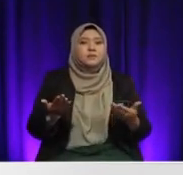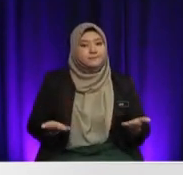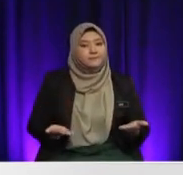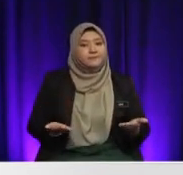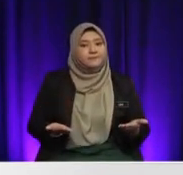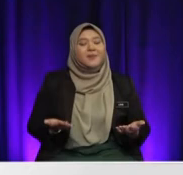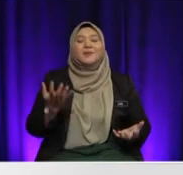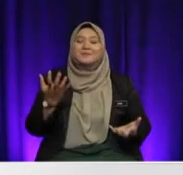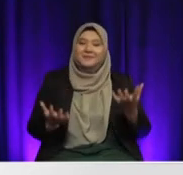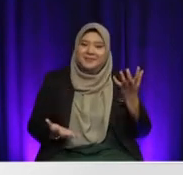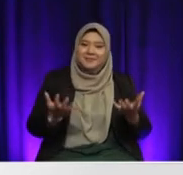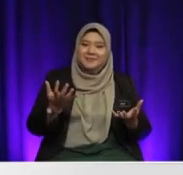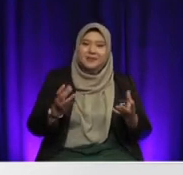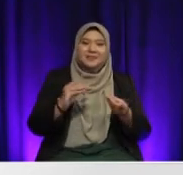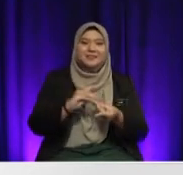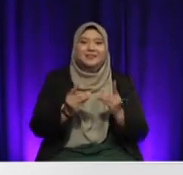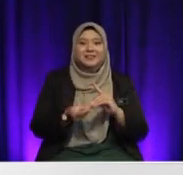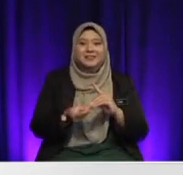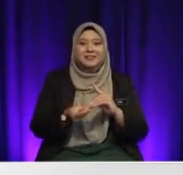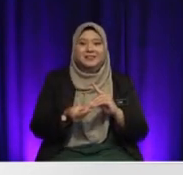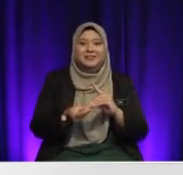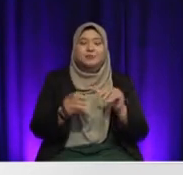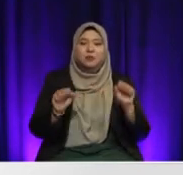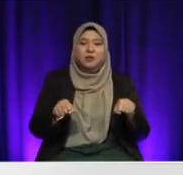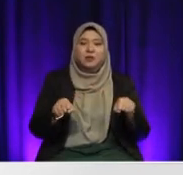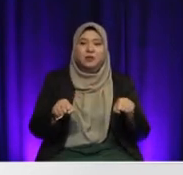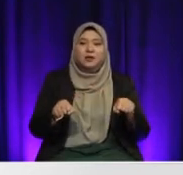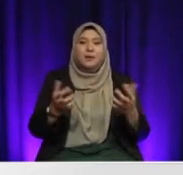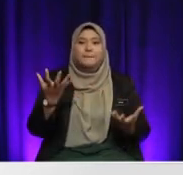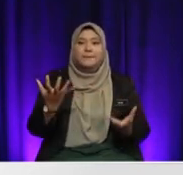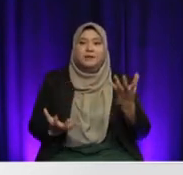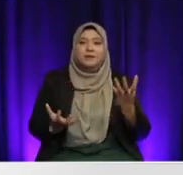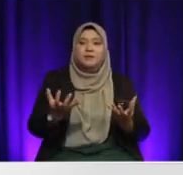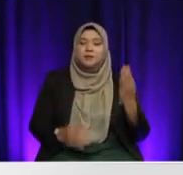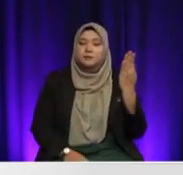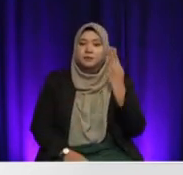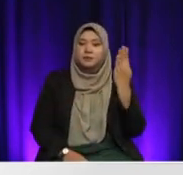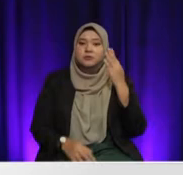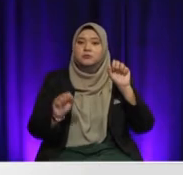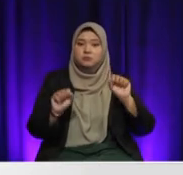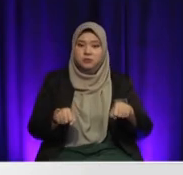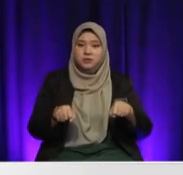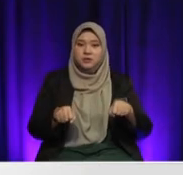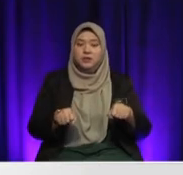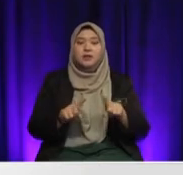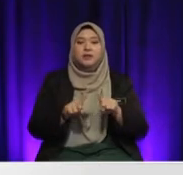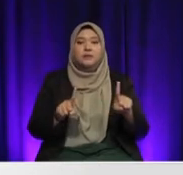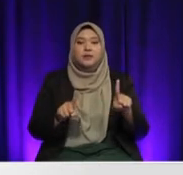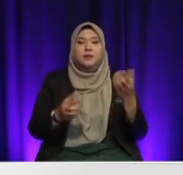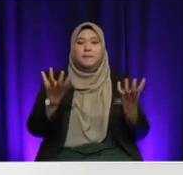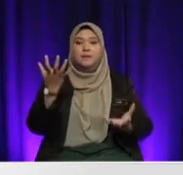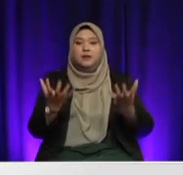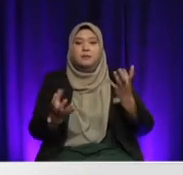Penimbang. Okey, betul. Biasanya kalau dekat bengkel kita lebih suka gunakan penimbang digital sebab dia lebih tepat berbanding dengan